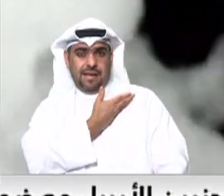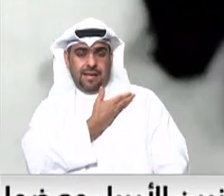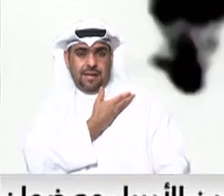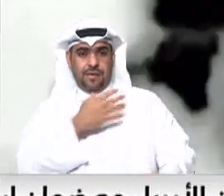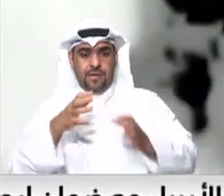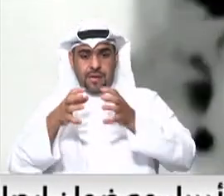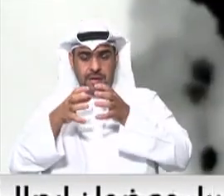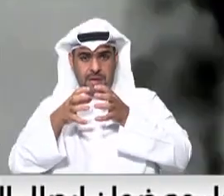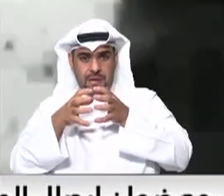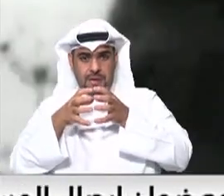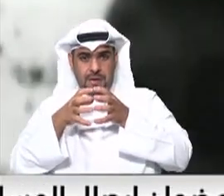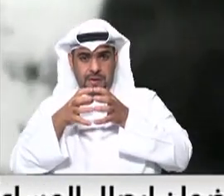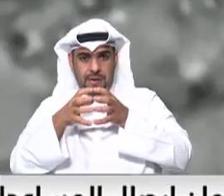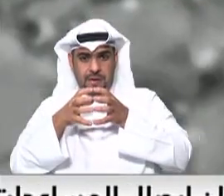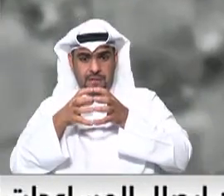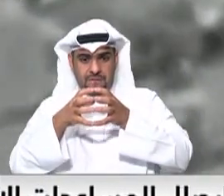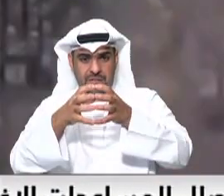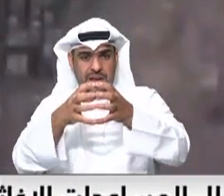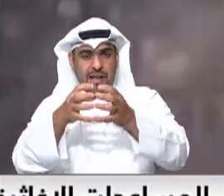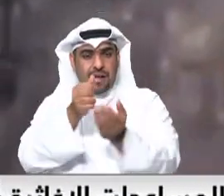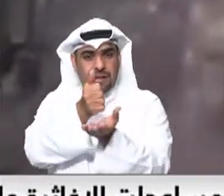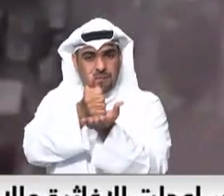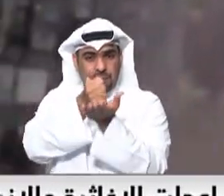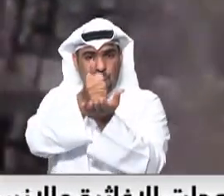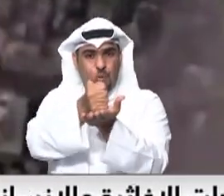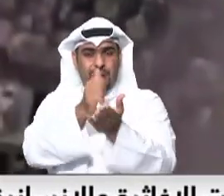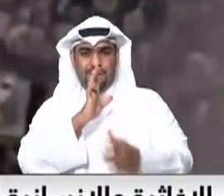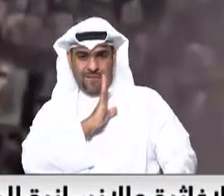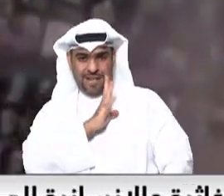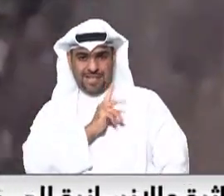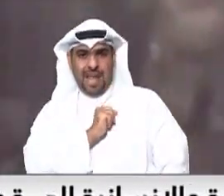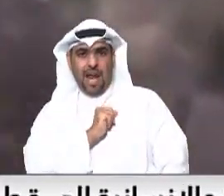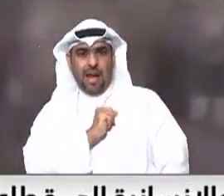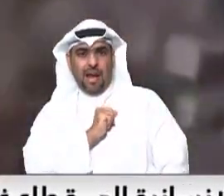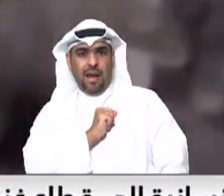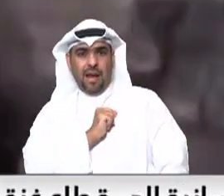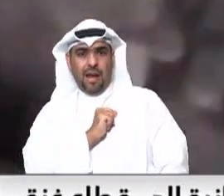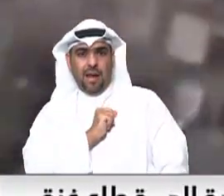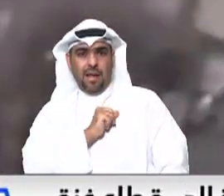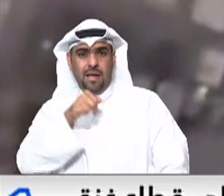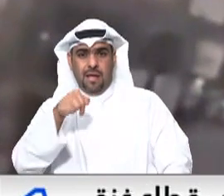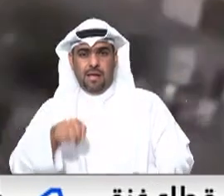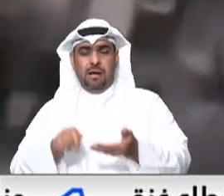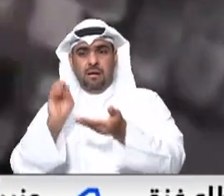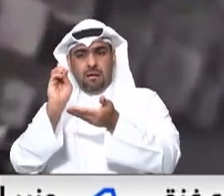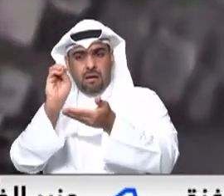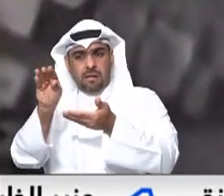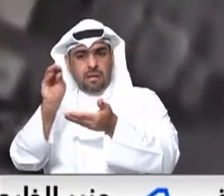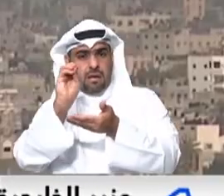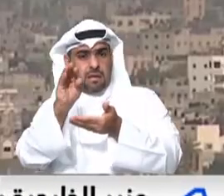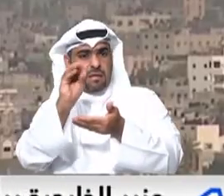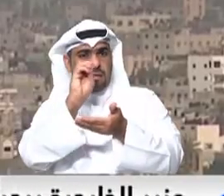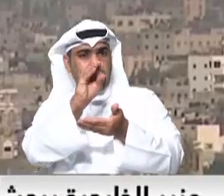من المتطوعين الفلسطينيين يقومون بتوزيع